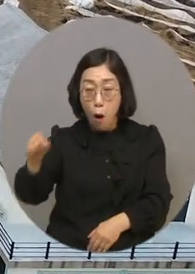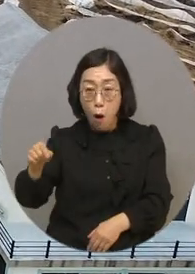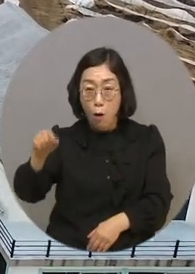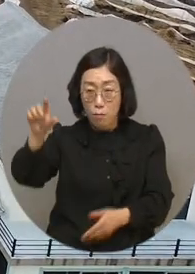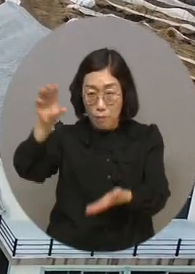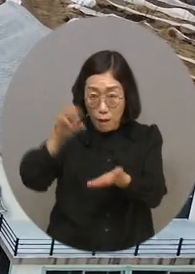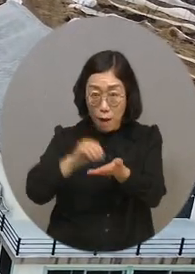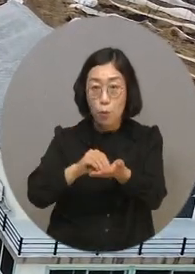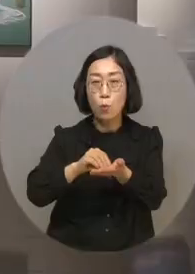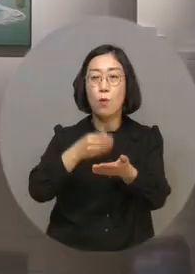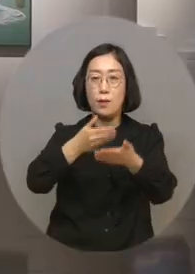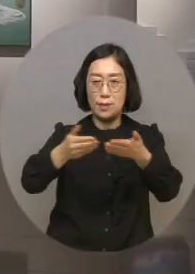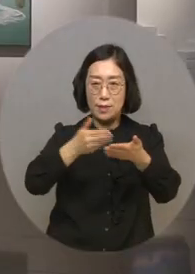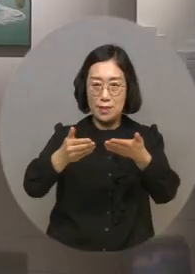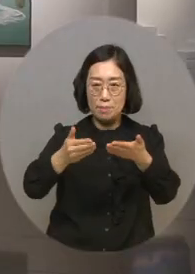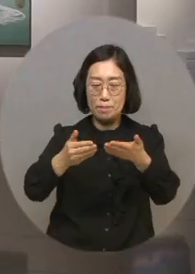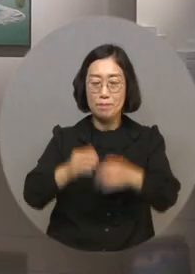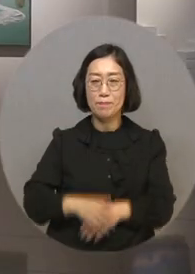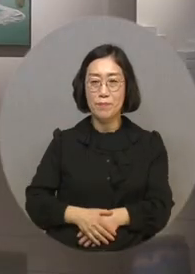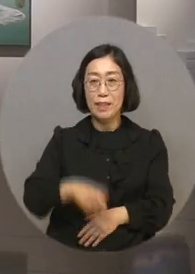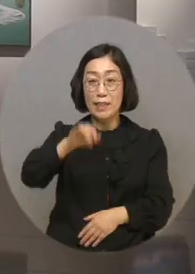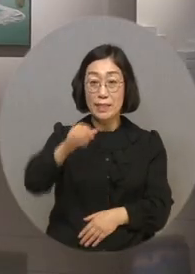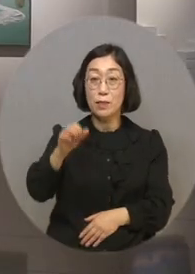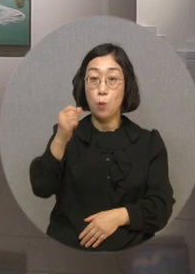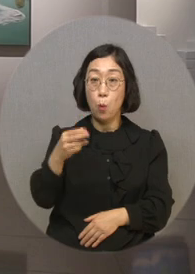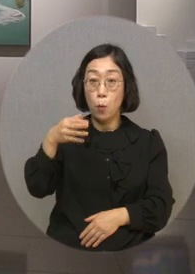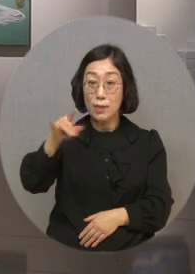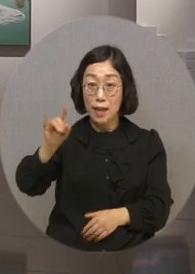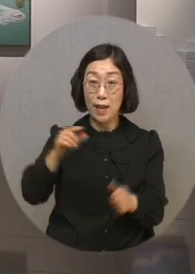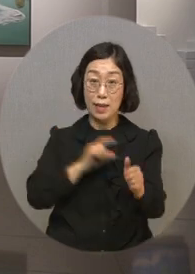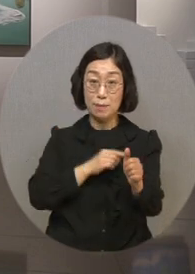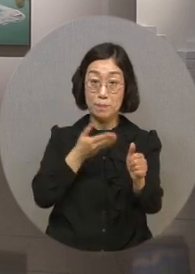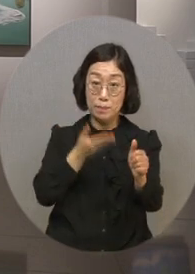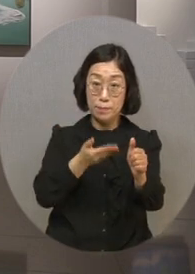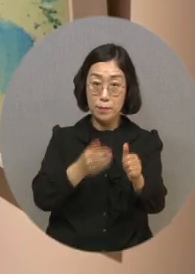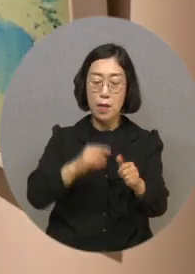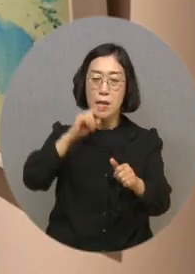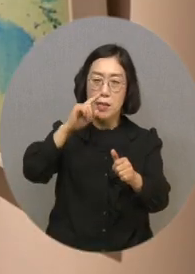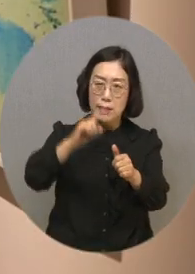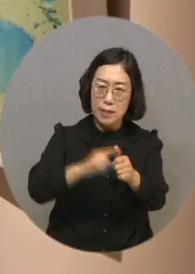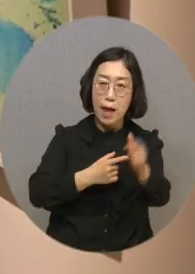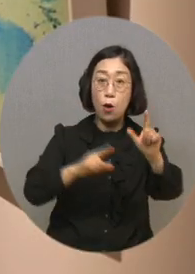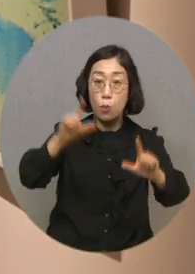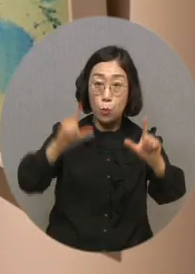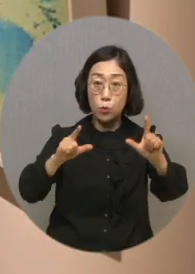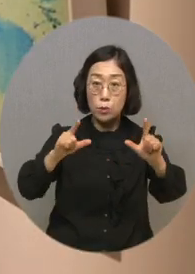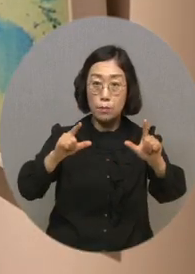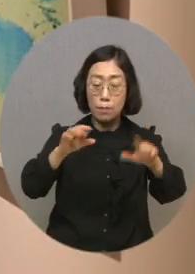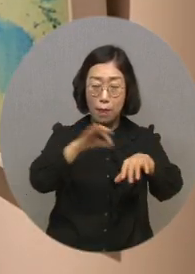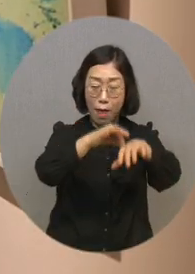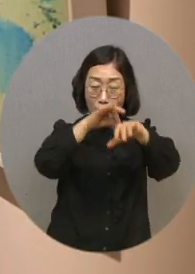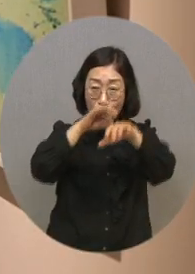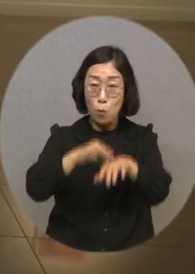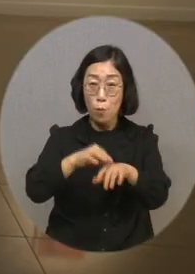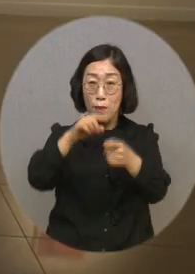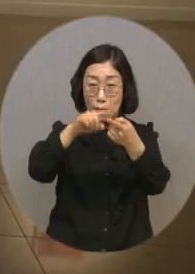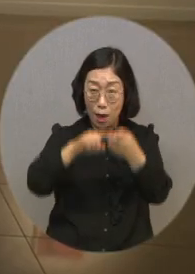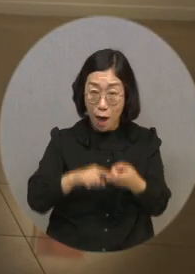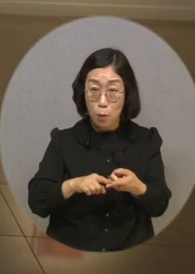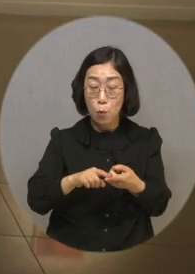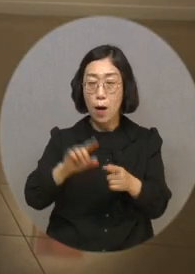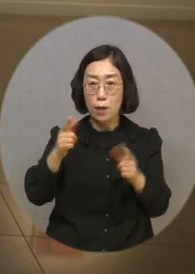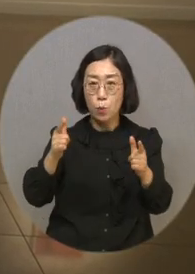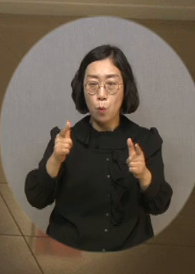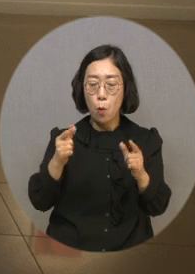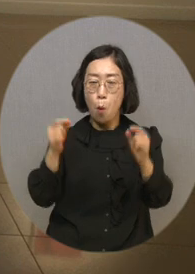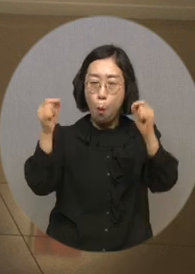했습니다. 신호재 작가는 자연을 그리고 있으나 재현하는 자연이 아니라